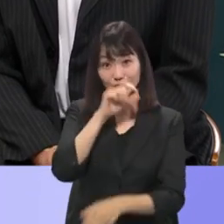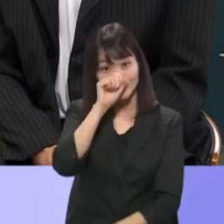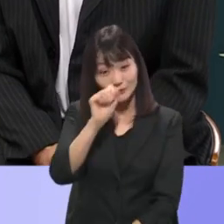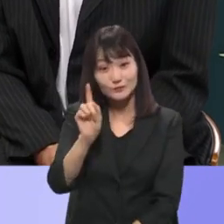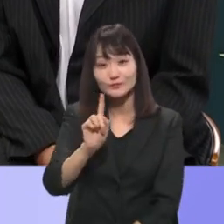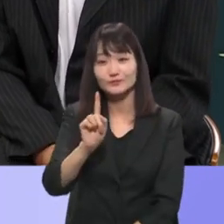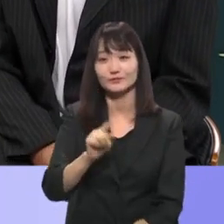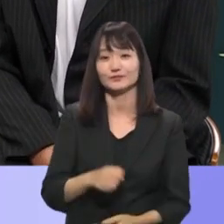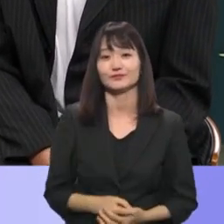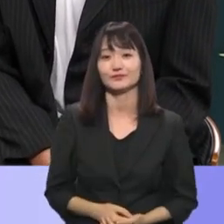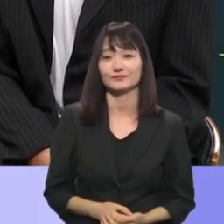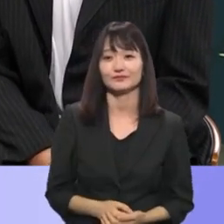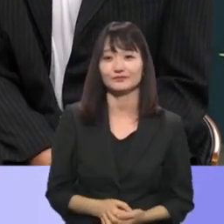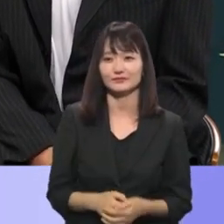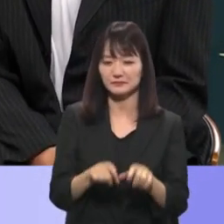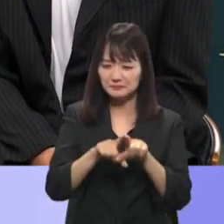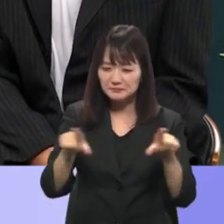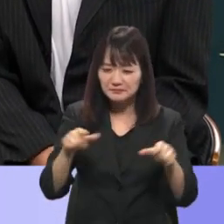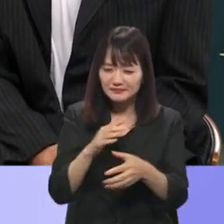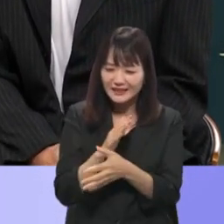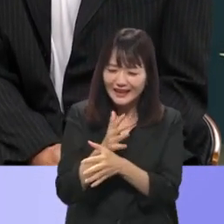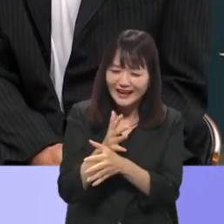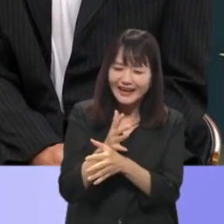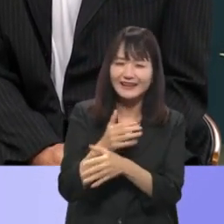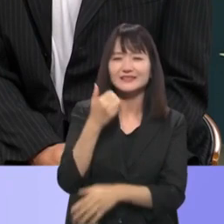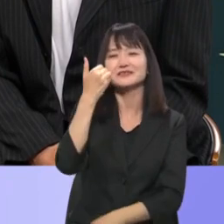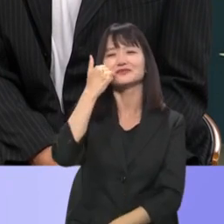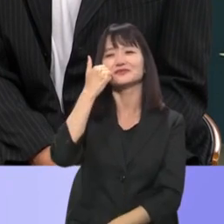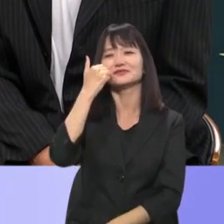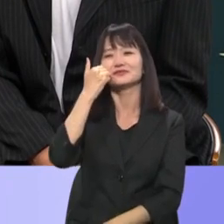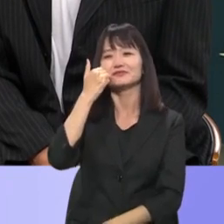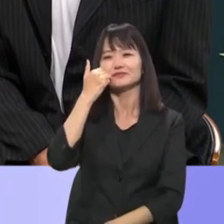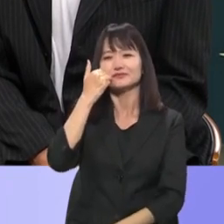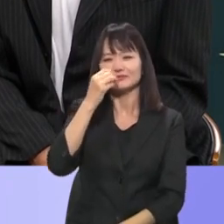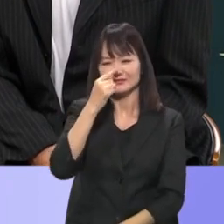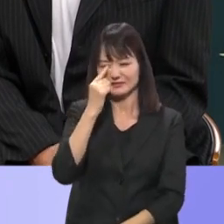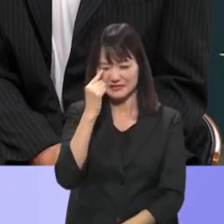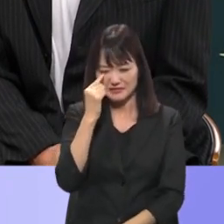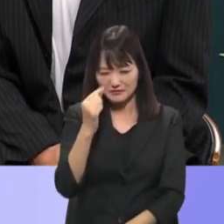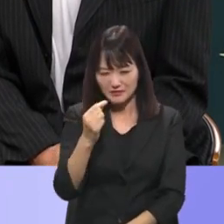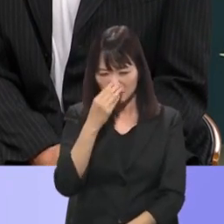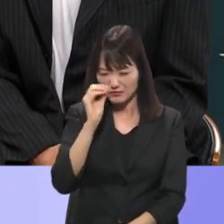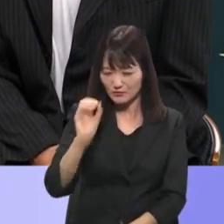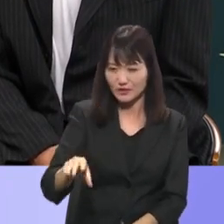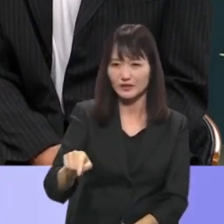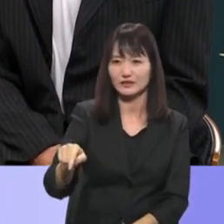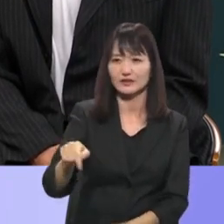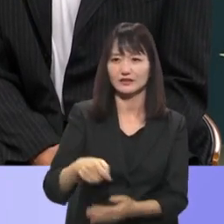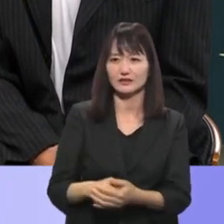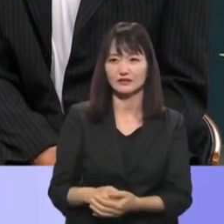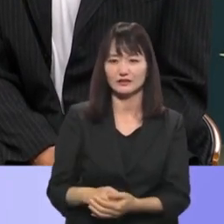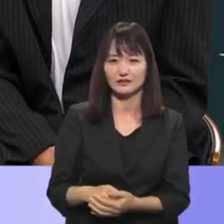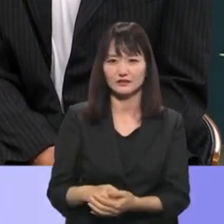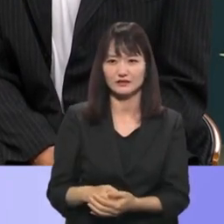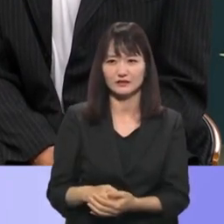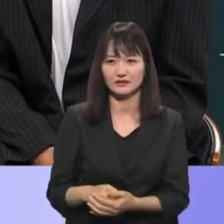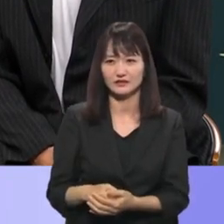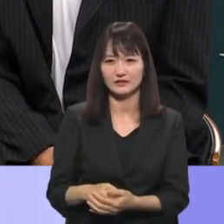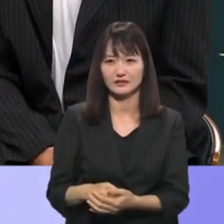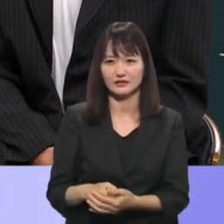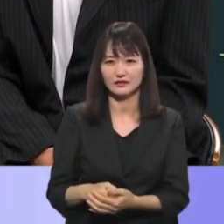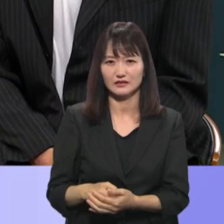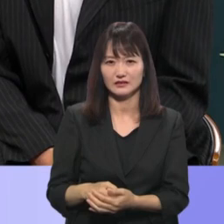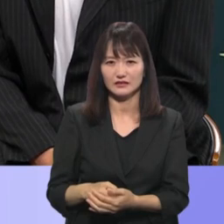꼽히는게 보통 사실 개그하면 좀 누군가를 조금 깎아내리거나 막 아니면 좀 자극적인 그런